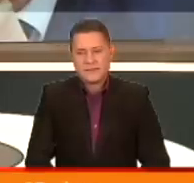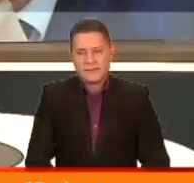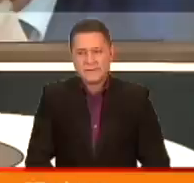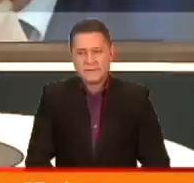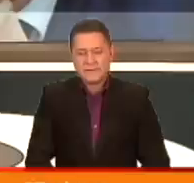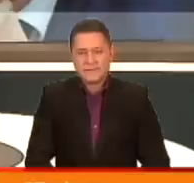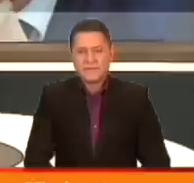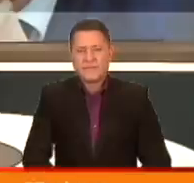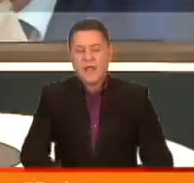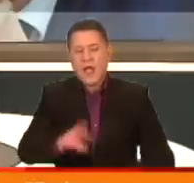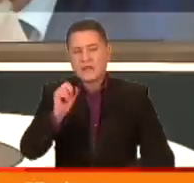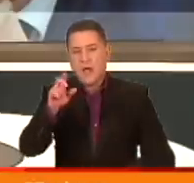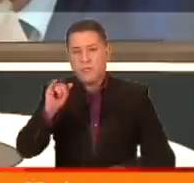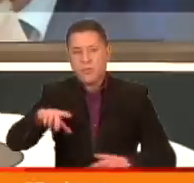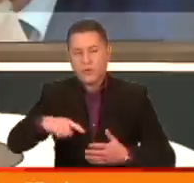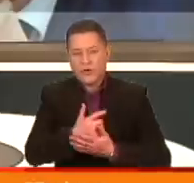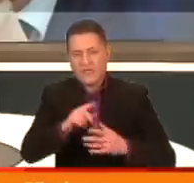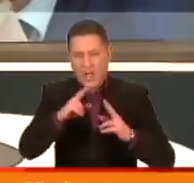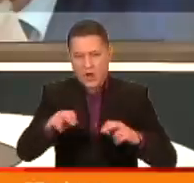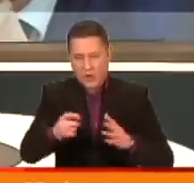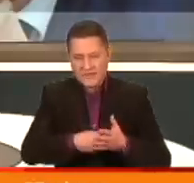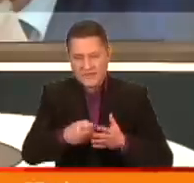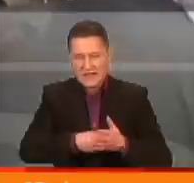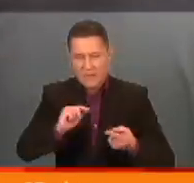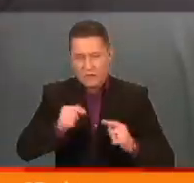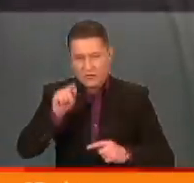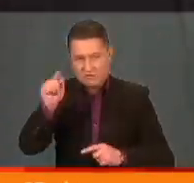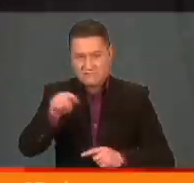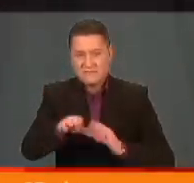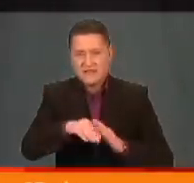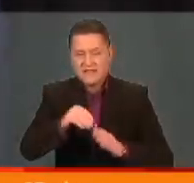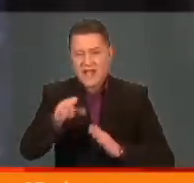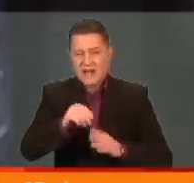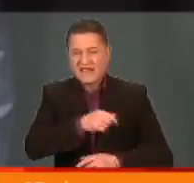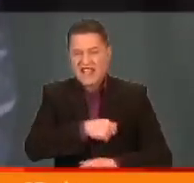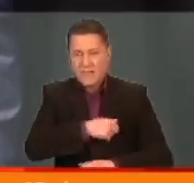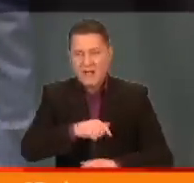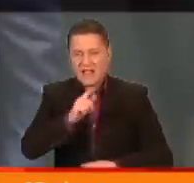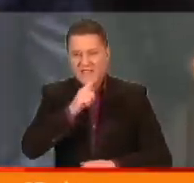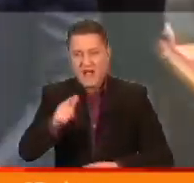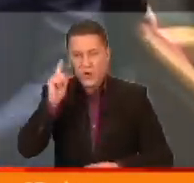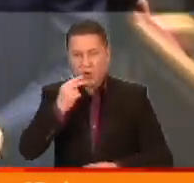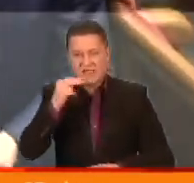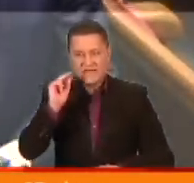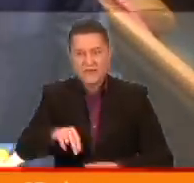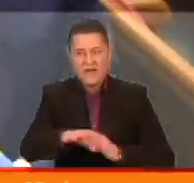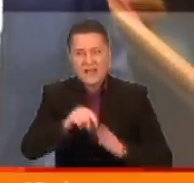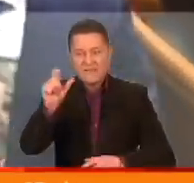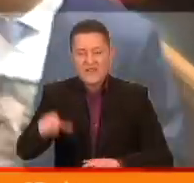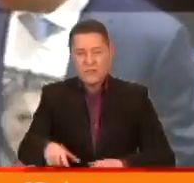НАБУ поновило розслідування проти нардепа Дениса Дзензерського. Нагадаю, 2 роки тому САП і НАБУ звинуватили депутата